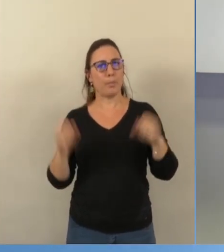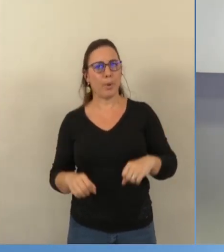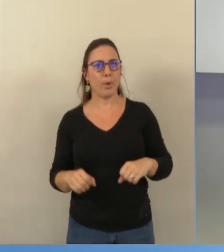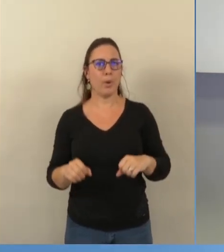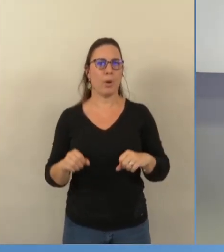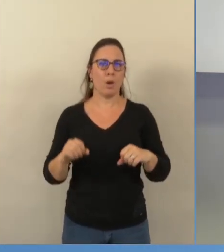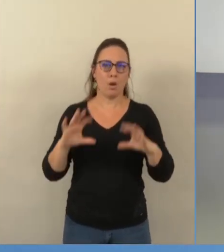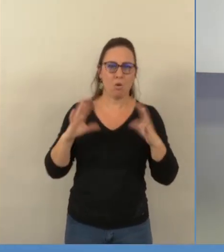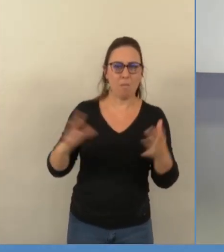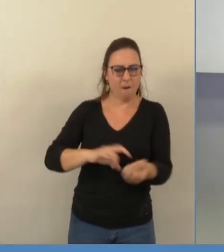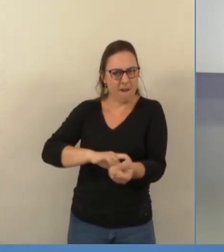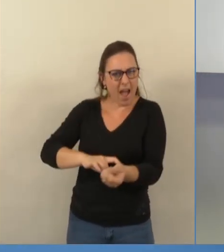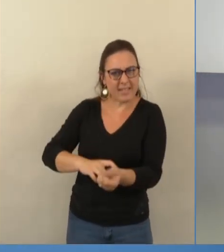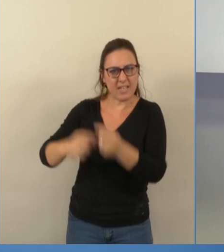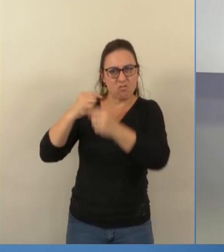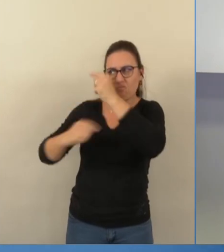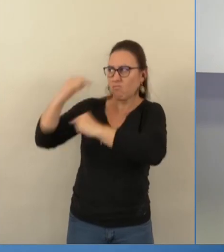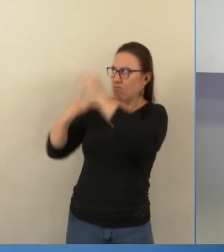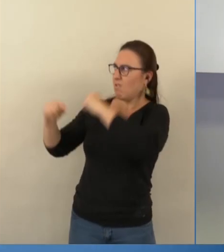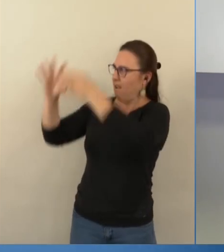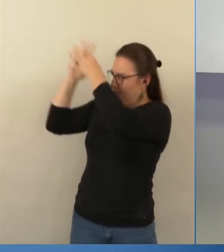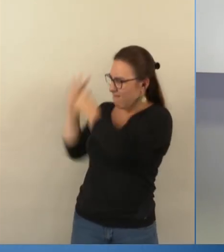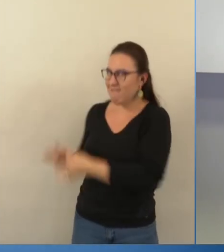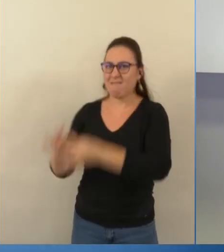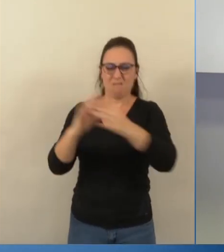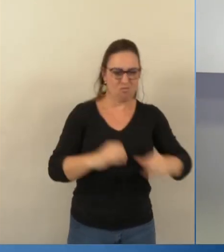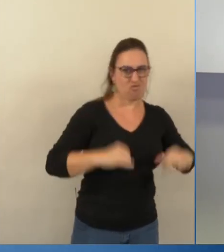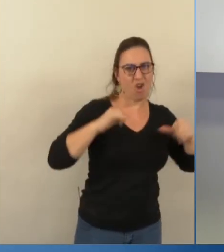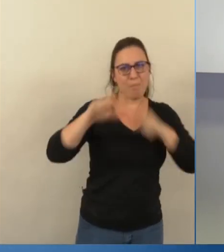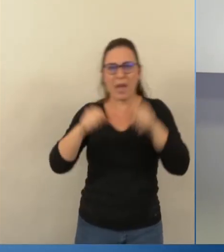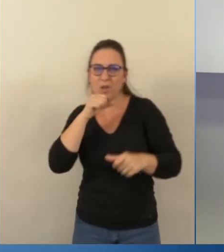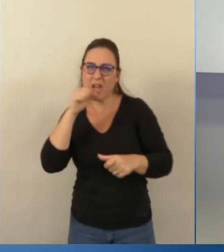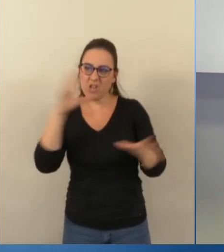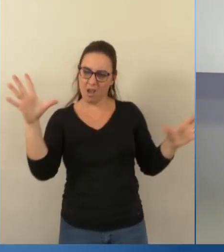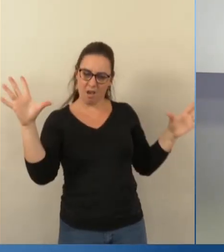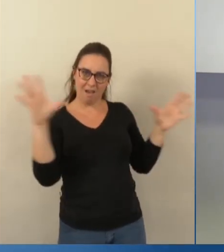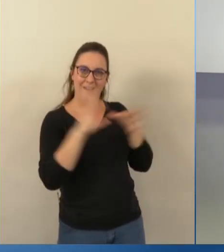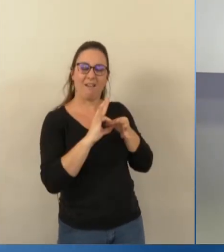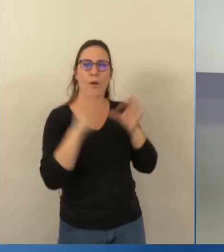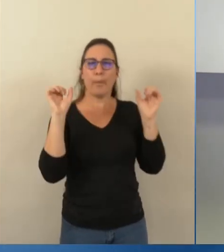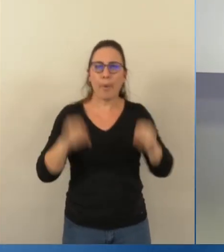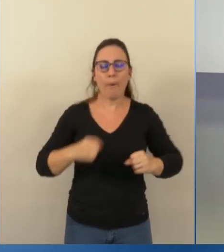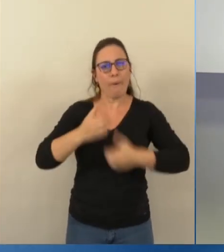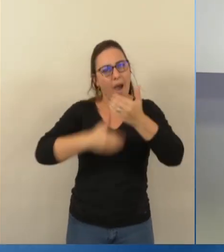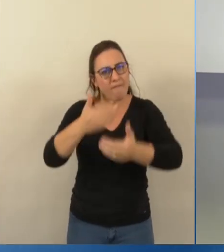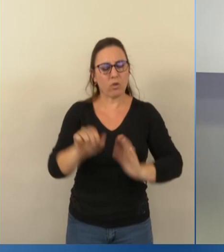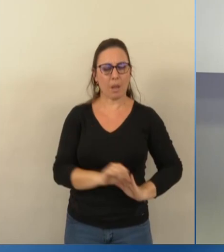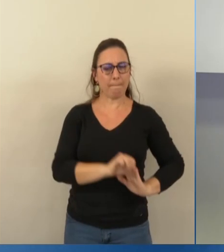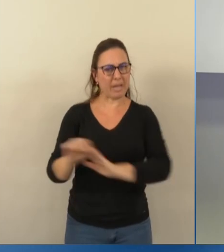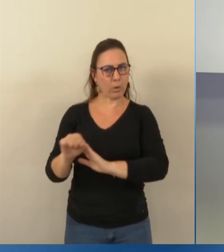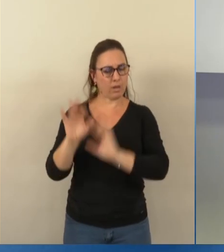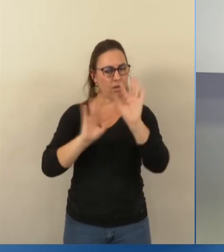puiser dans nos racines à faire des ponts entre les générations pour avancer aujourd'hui avec un sens des priorités